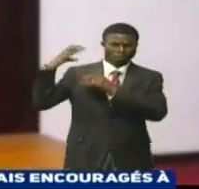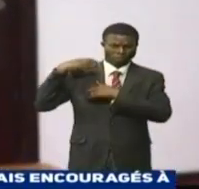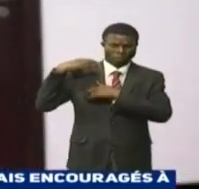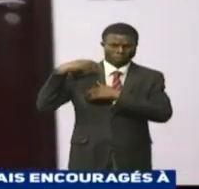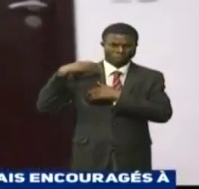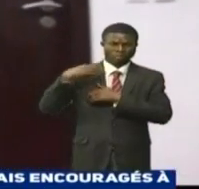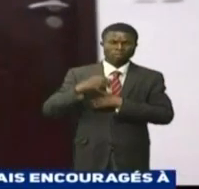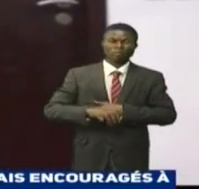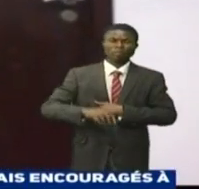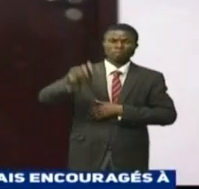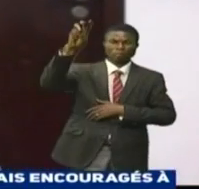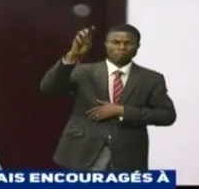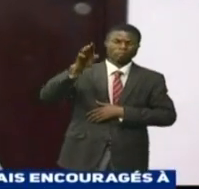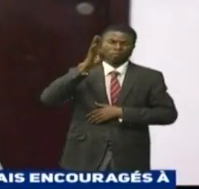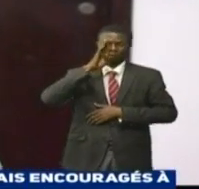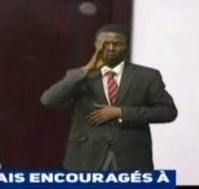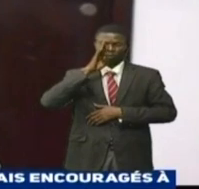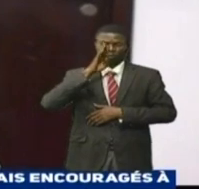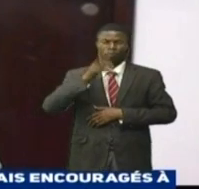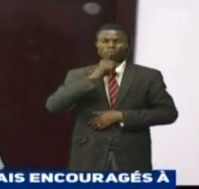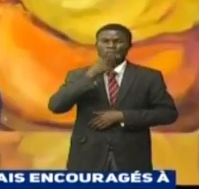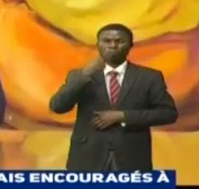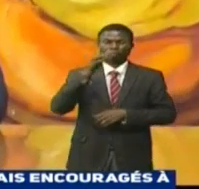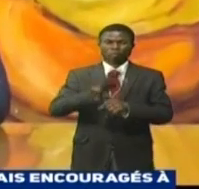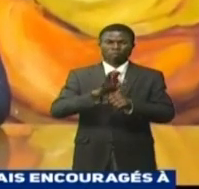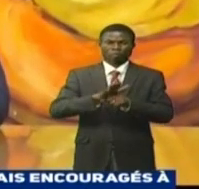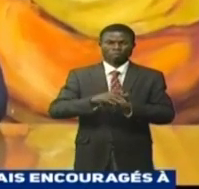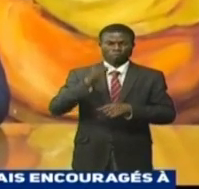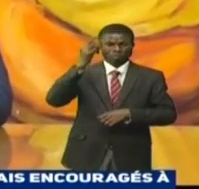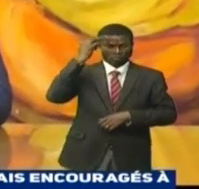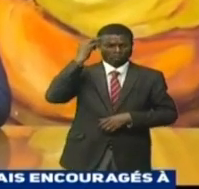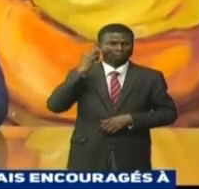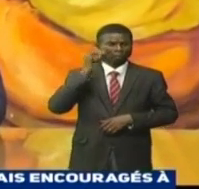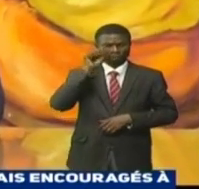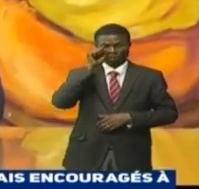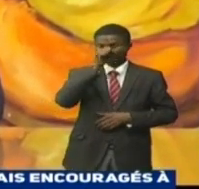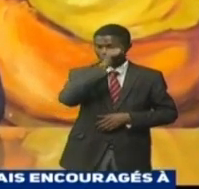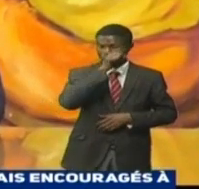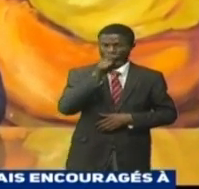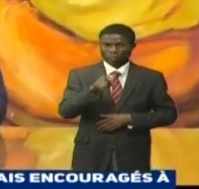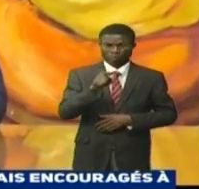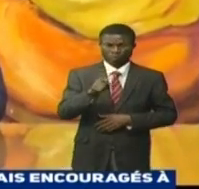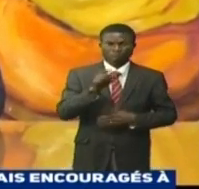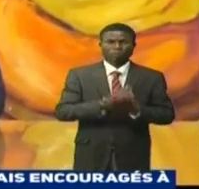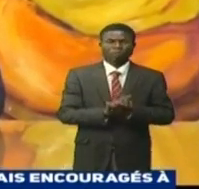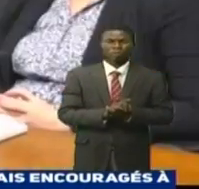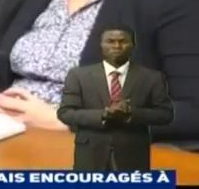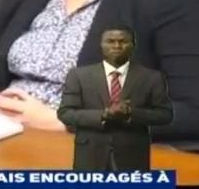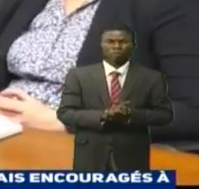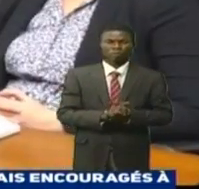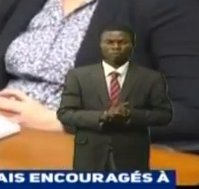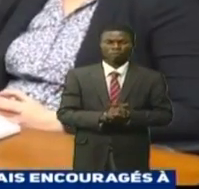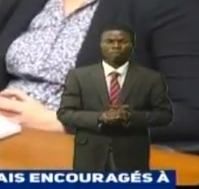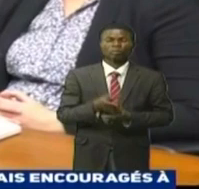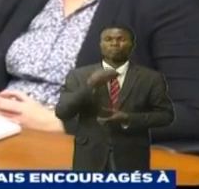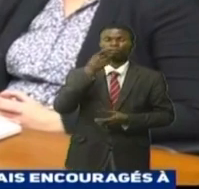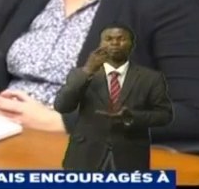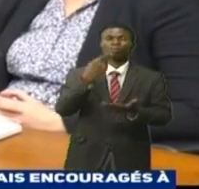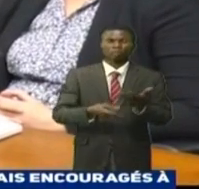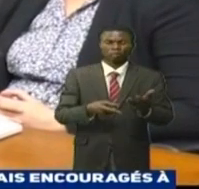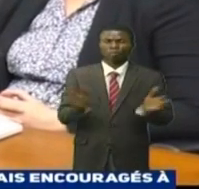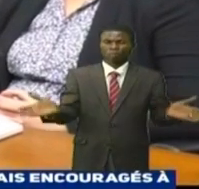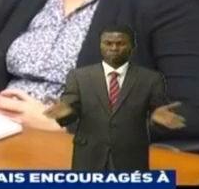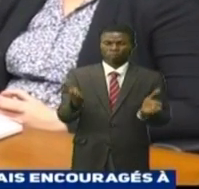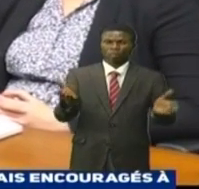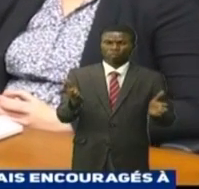ville et de la migration belge a été discussions avec les premiers ministres Jean-Michel Samuel c'était sur la manière de